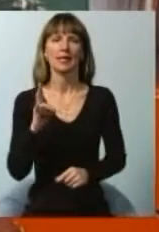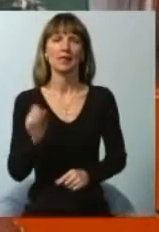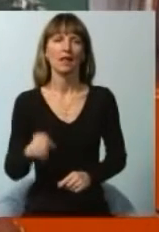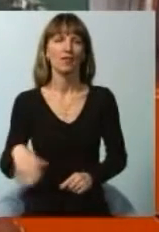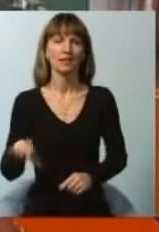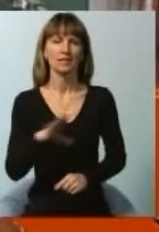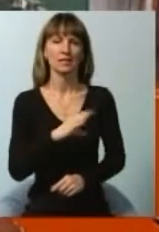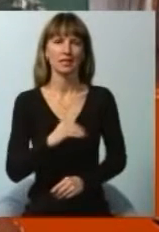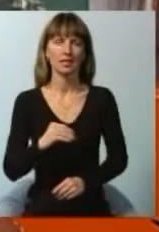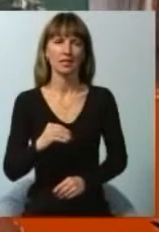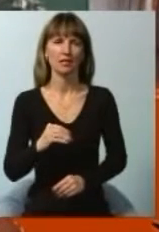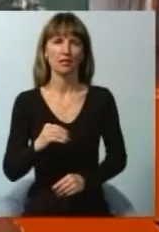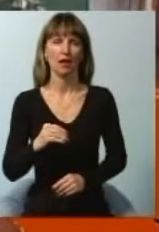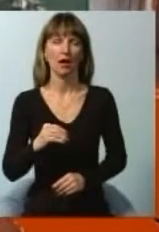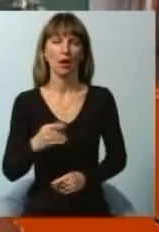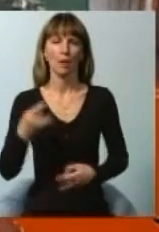на усіх моніторах